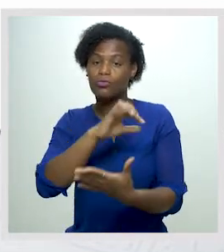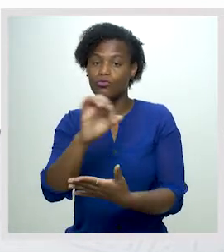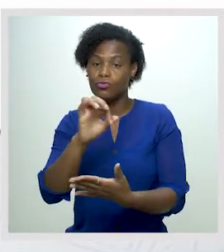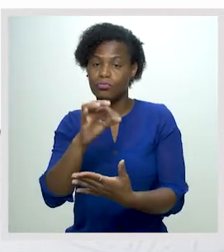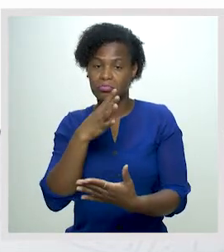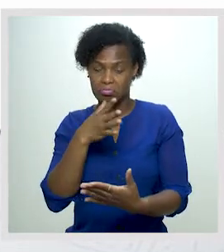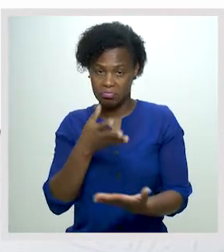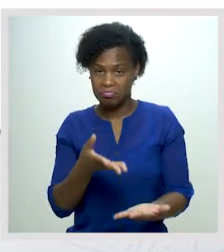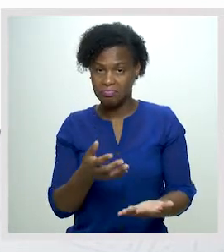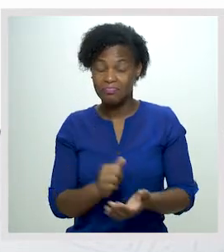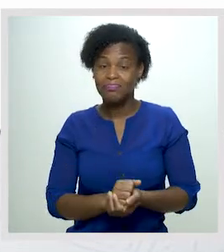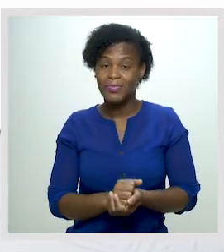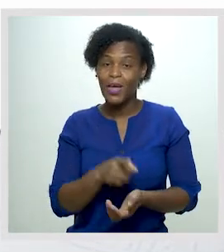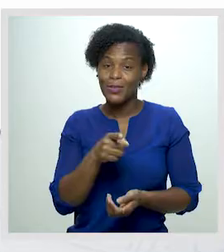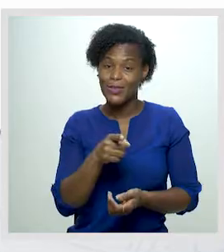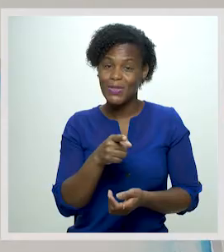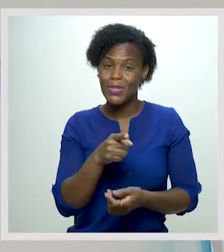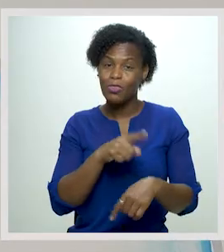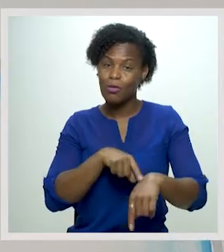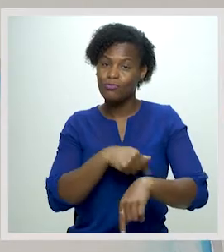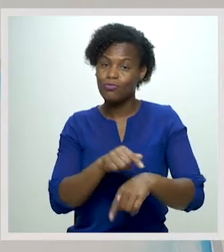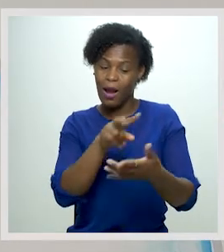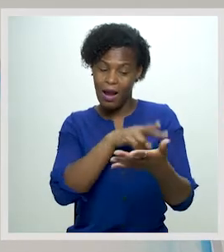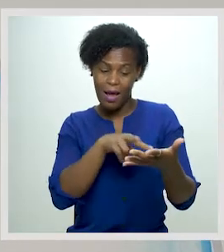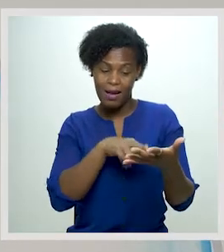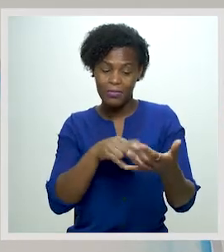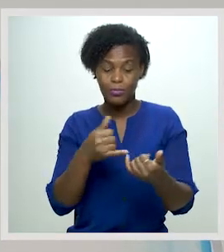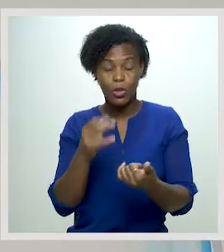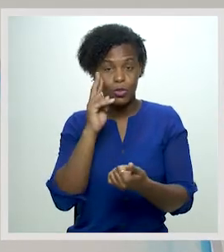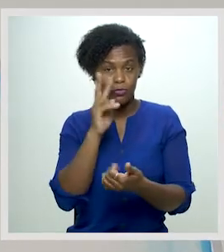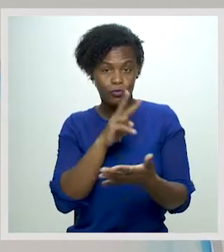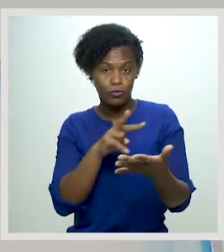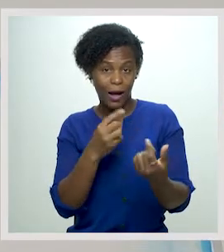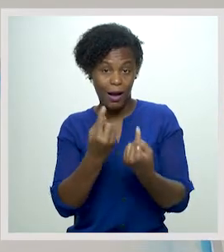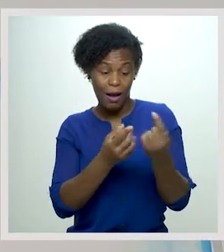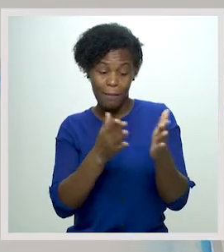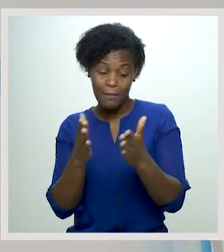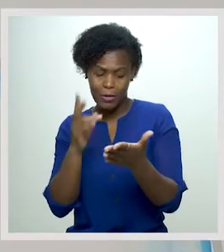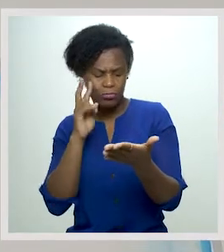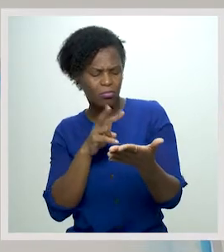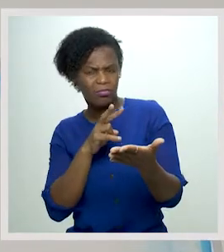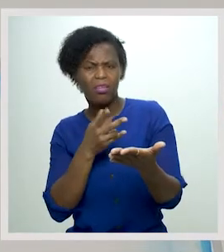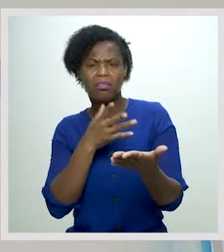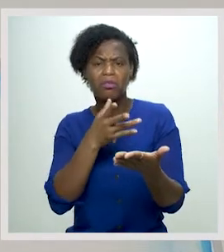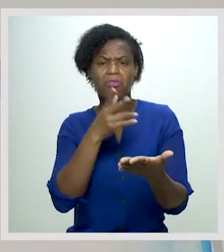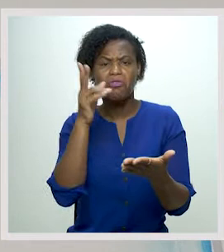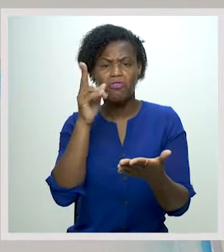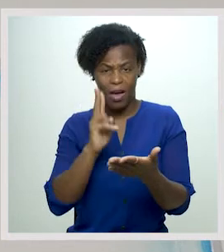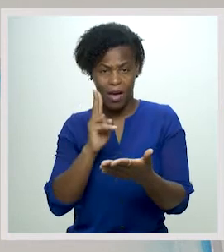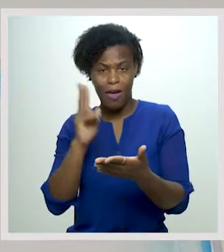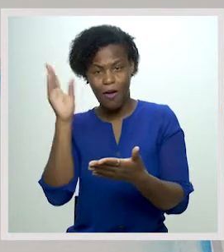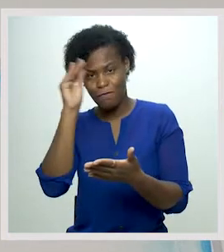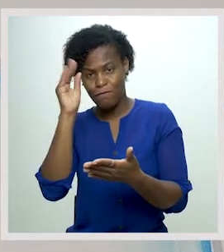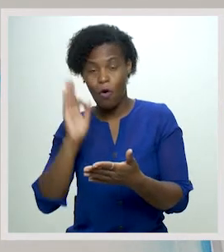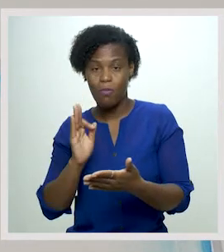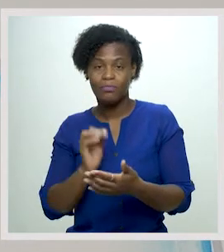lettre. Tu vas prendre le temps de lire et observer chaque partie et tu vas dire vrai ou faux.